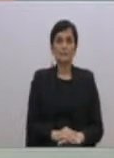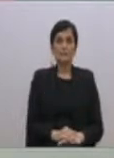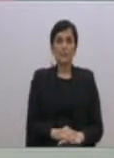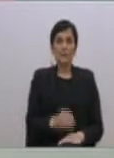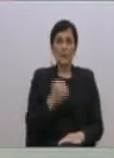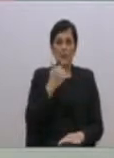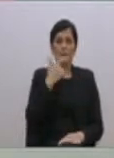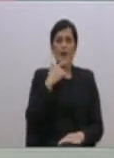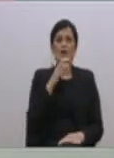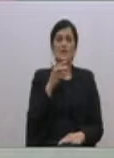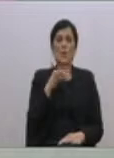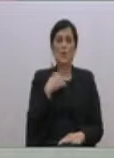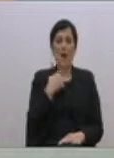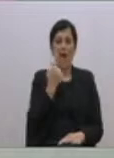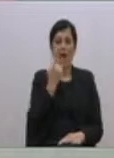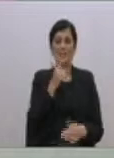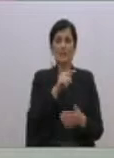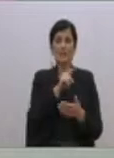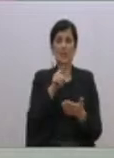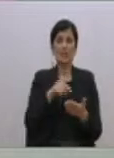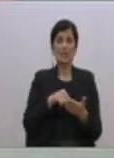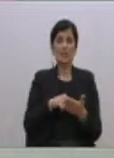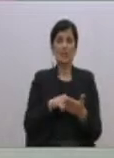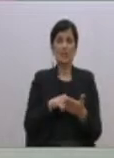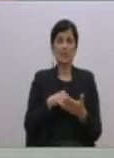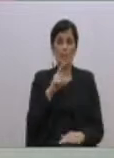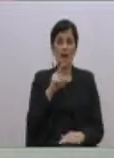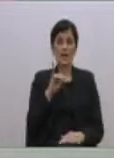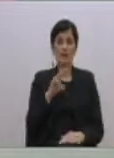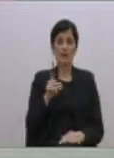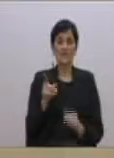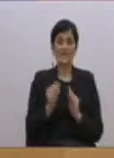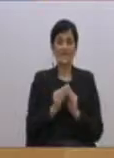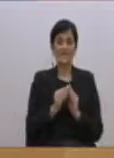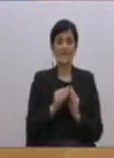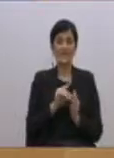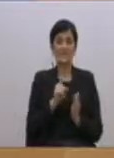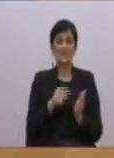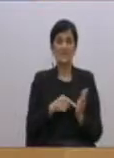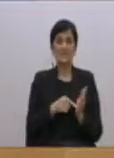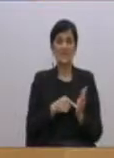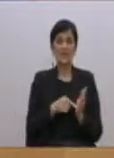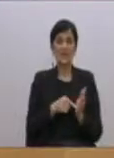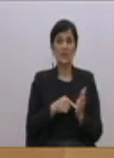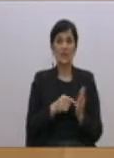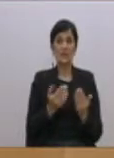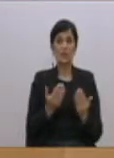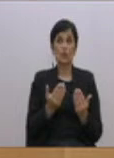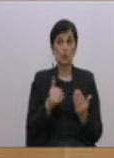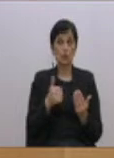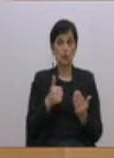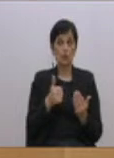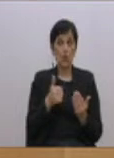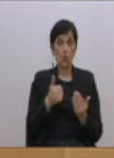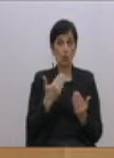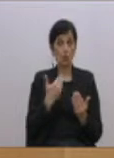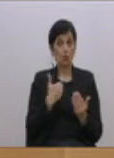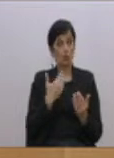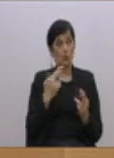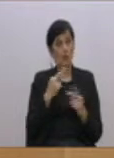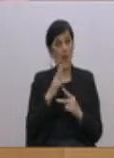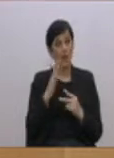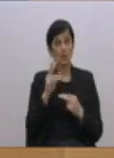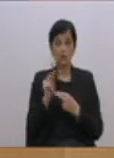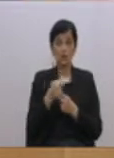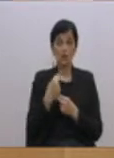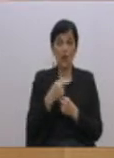Მადლობა ბატონო სანდრო, მეც ერთი კითხვა მაქვს ბატონ ბერენთან. ესე იგი, როგორც მე თვითონ მეშლება ჩამასწორეთ,